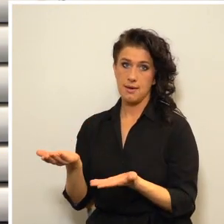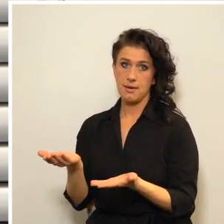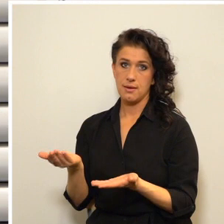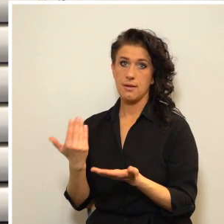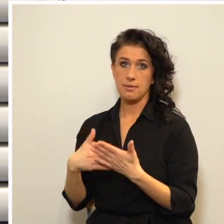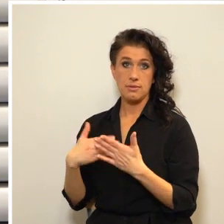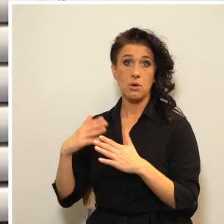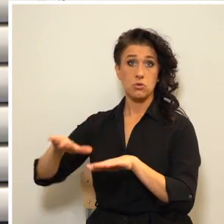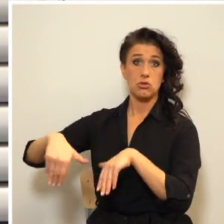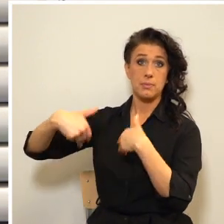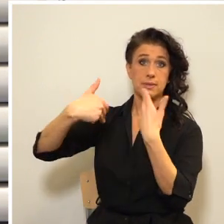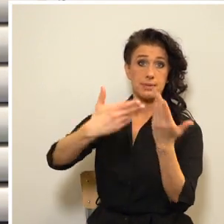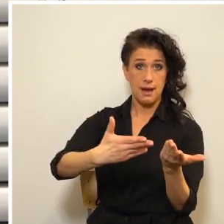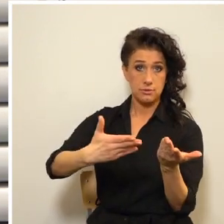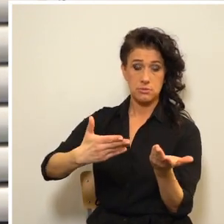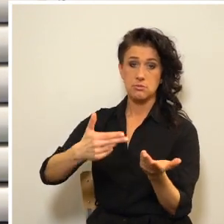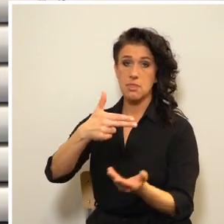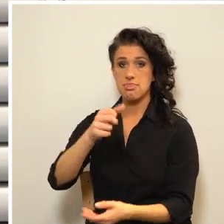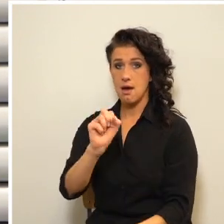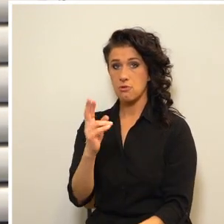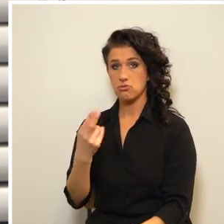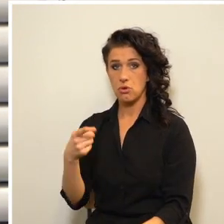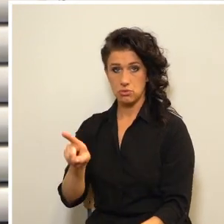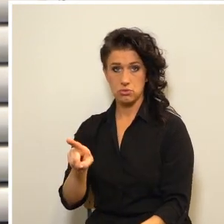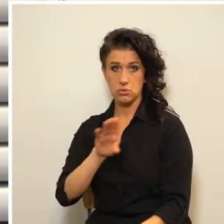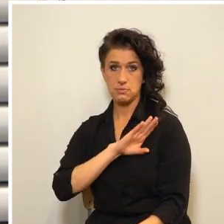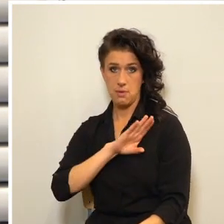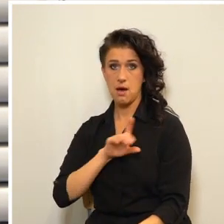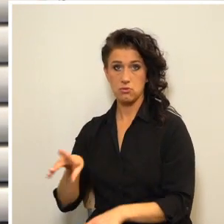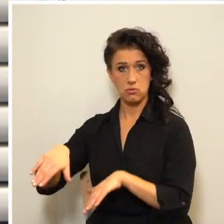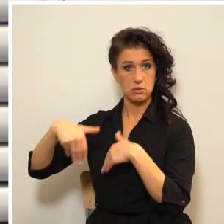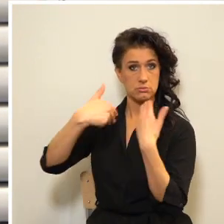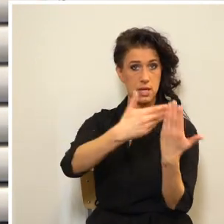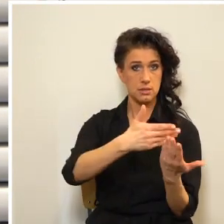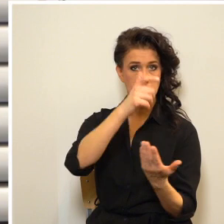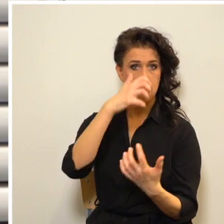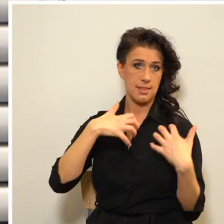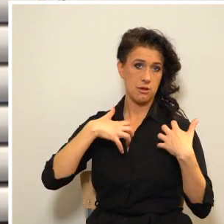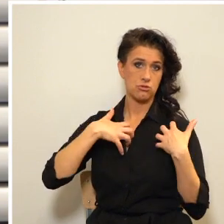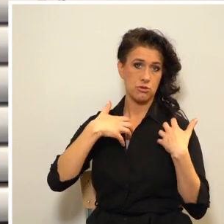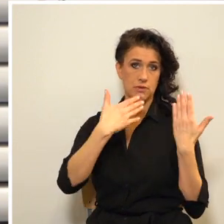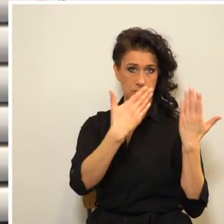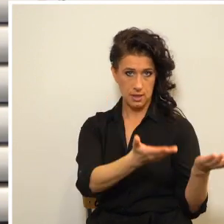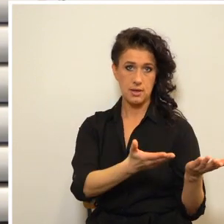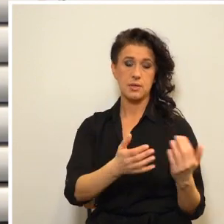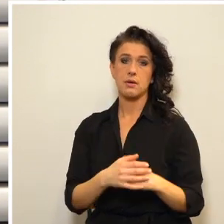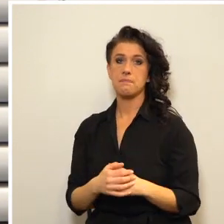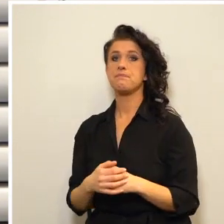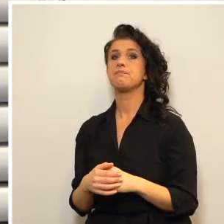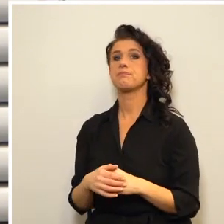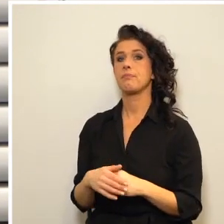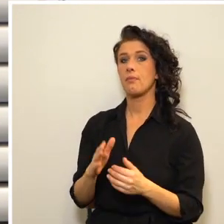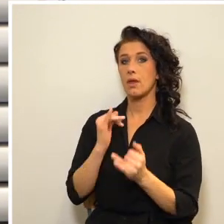pobrać narządy jeżeli jest jakiś element w tej procedurze który budzi jakąś